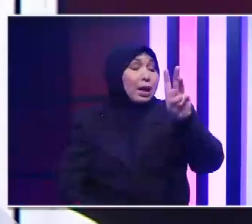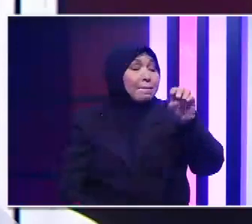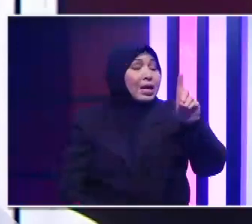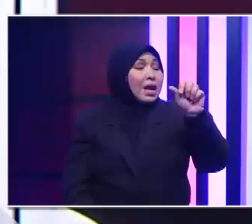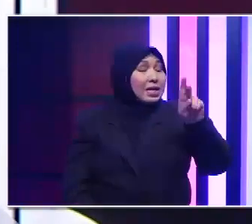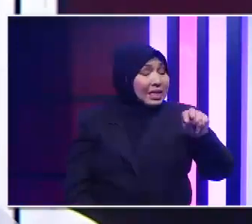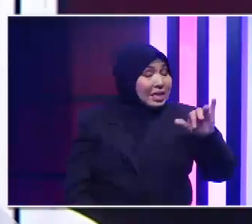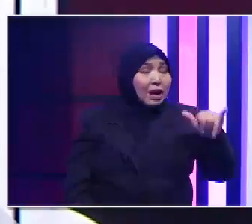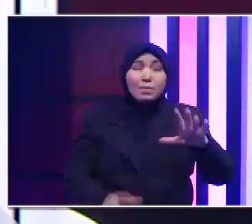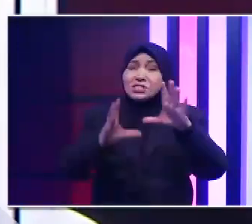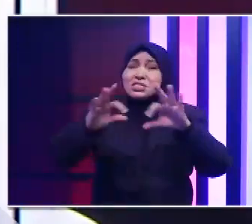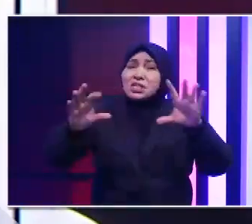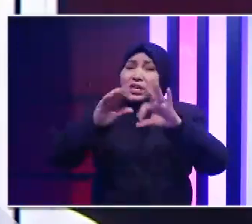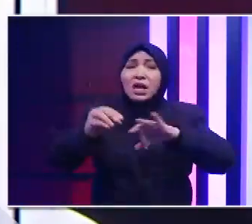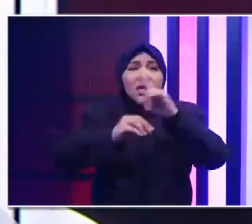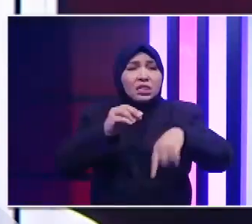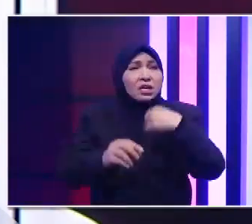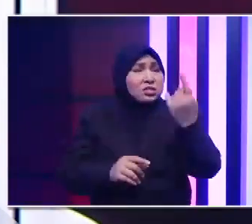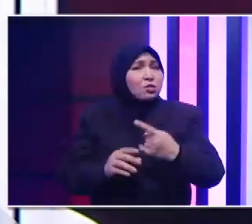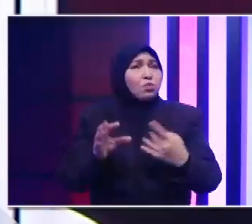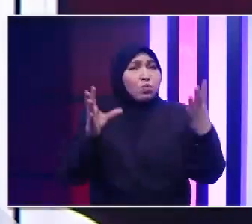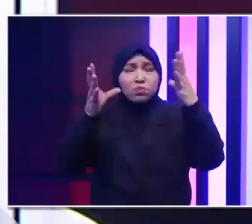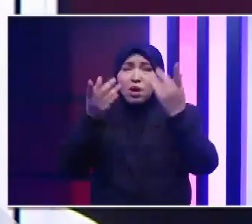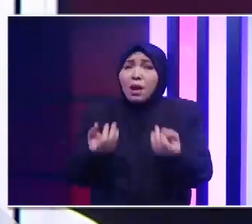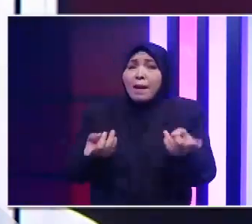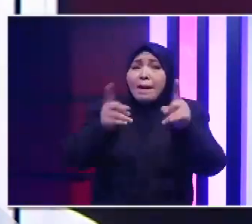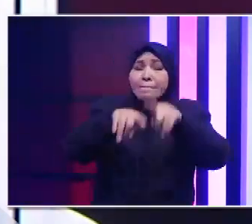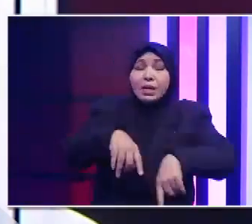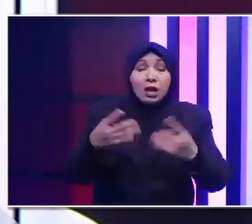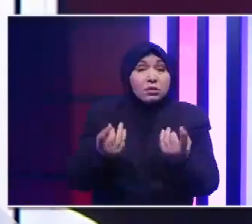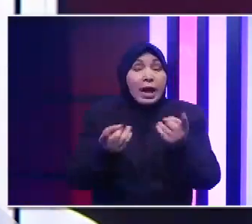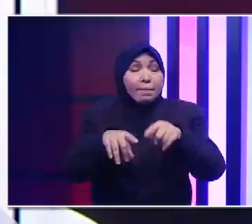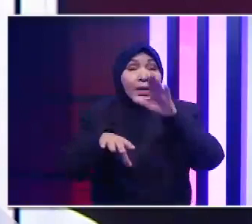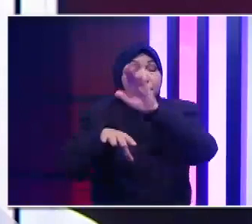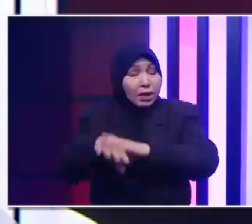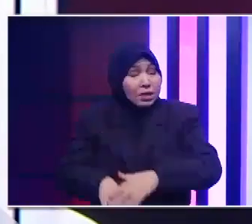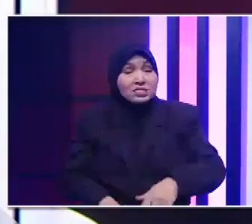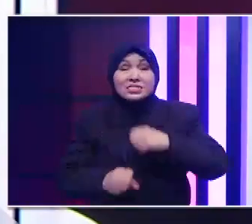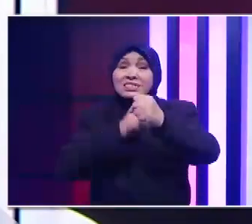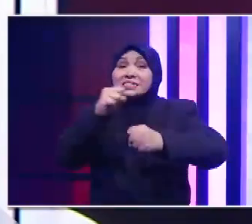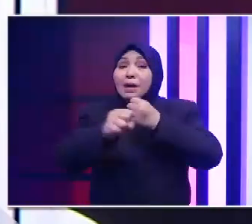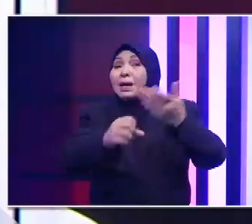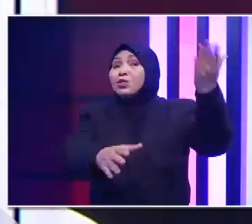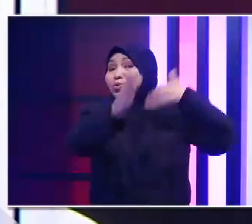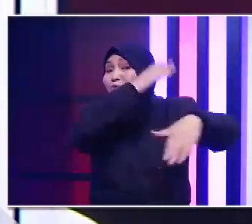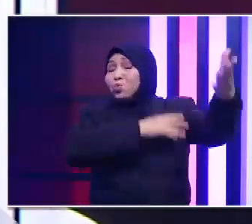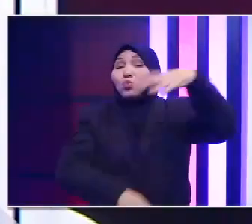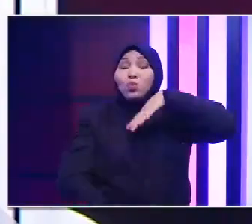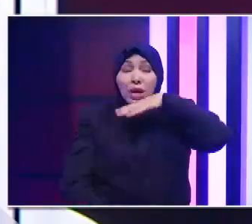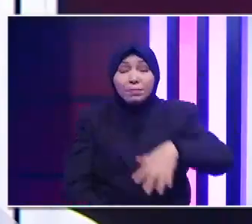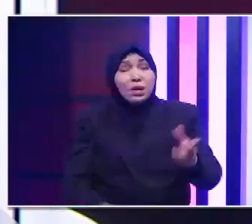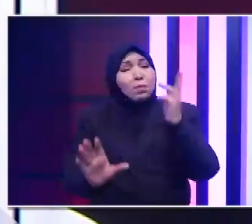surah ini menceritakan tentang satu senario yang telah berlaku pada zaman Nabi Shallallahu Alaihi Wasallam satu Sunaryo yang